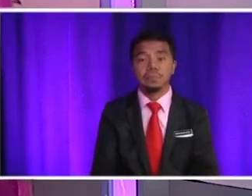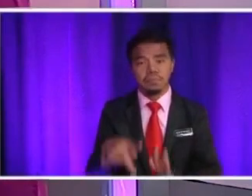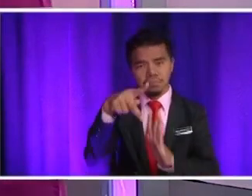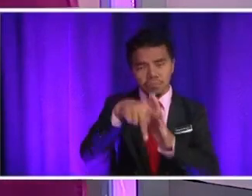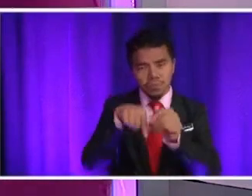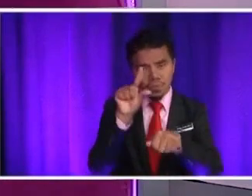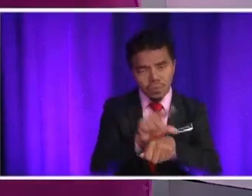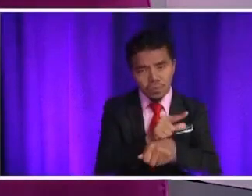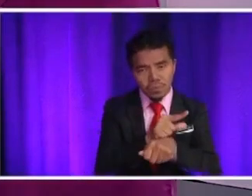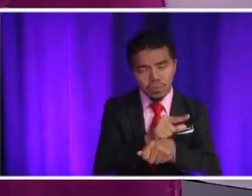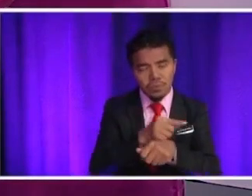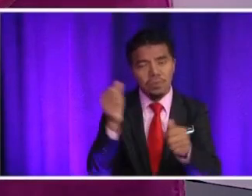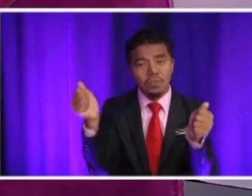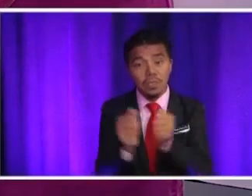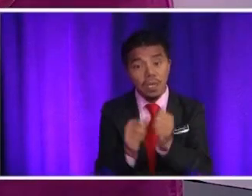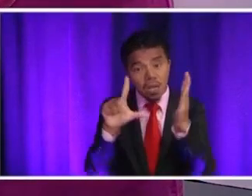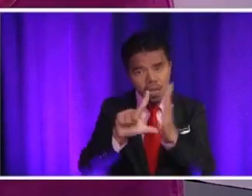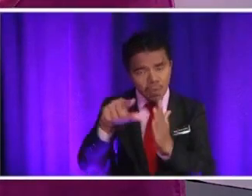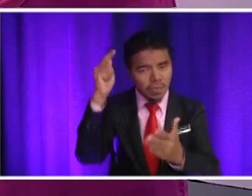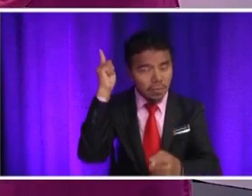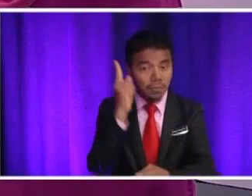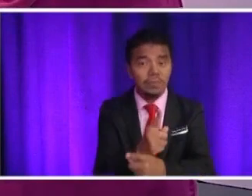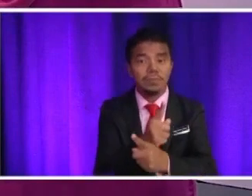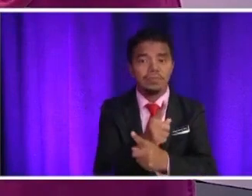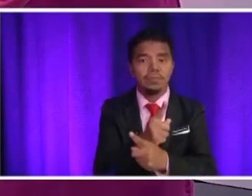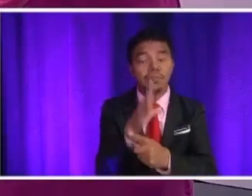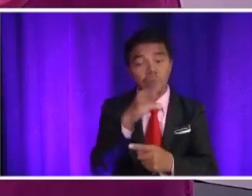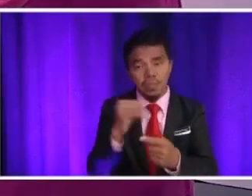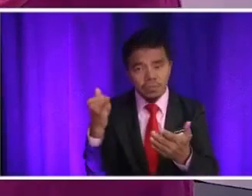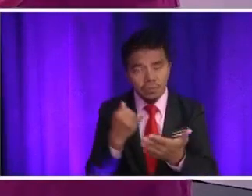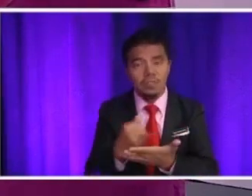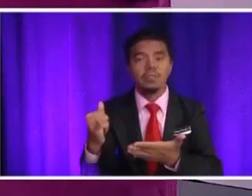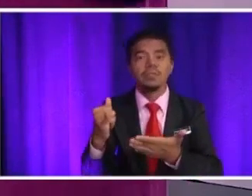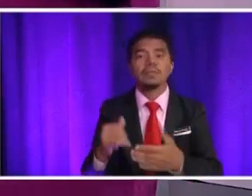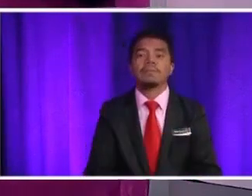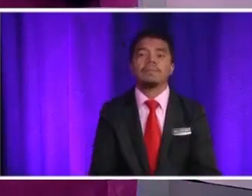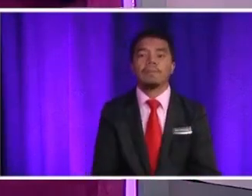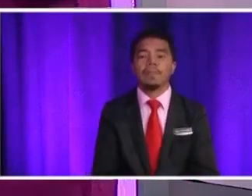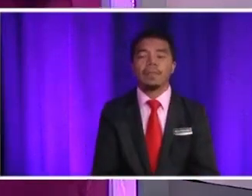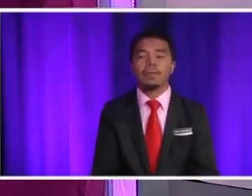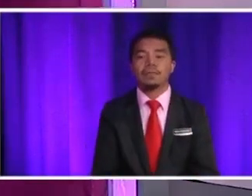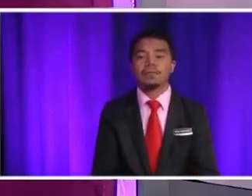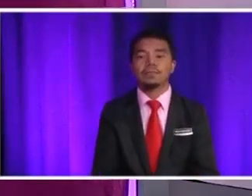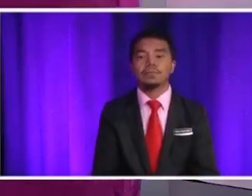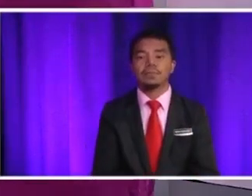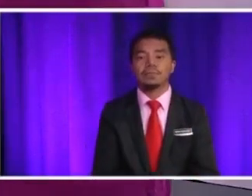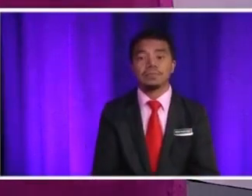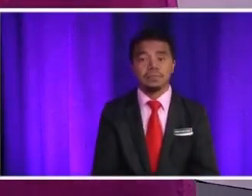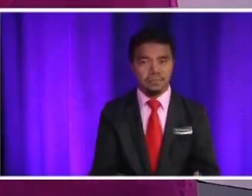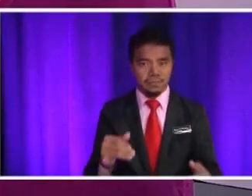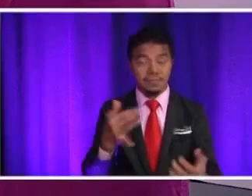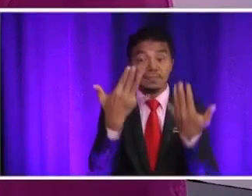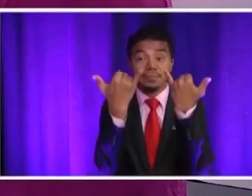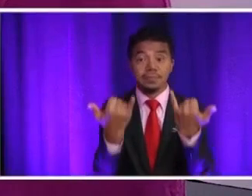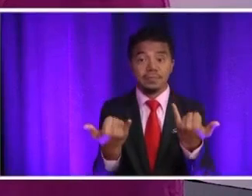jelas. Alright? Jadi daripada 4 elemen ini, ini saya nak uji kefahaman murid